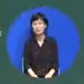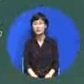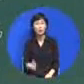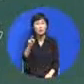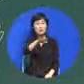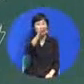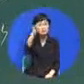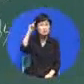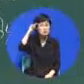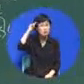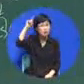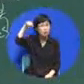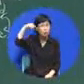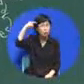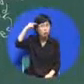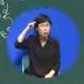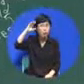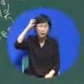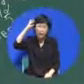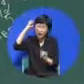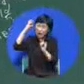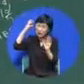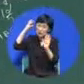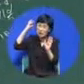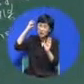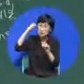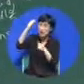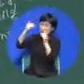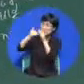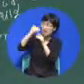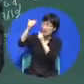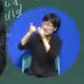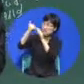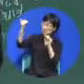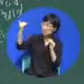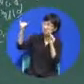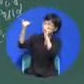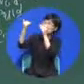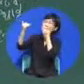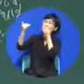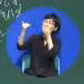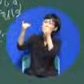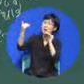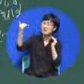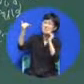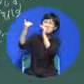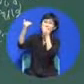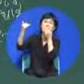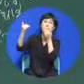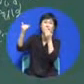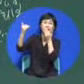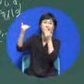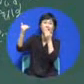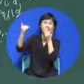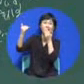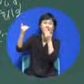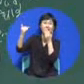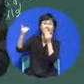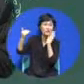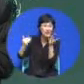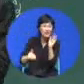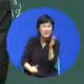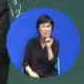정신 이상자 아닌데 내 수준이 하나님하고 비슷하다 싶으면 안 바꿔도 돼요. And if, let's say that you have a level, you think your level is really